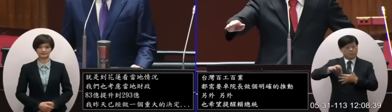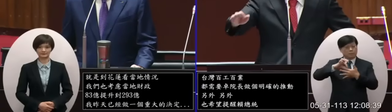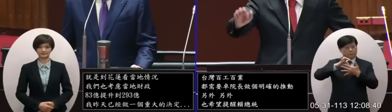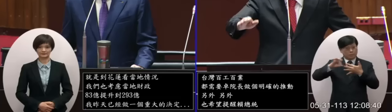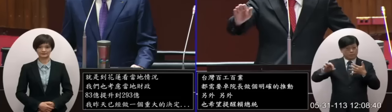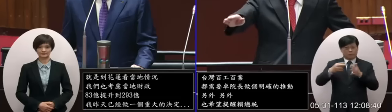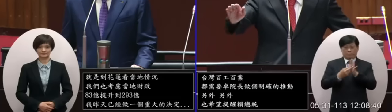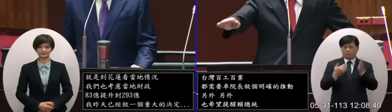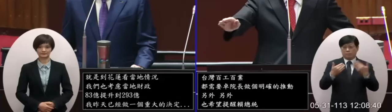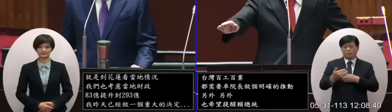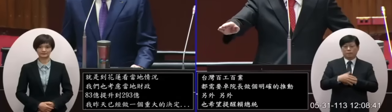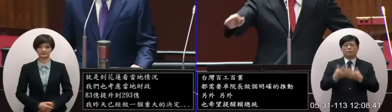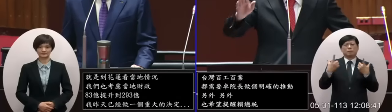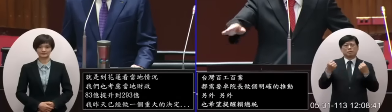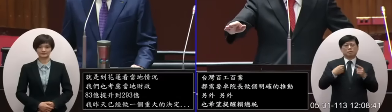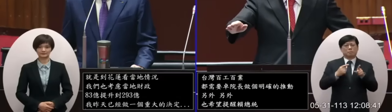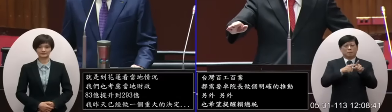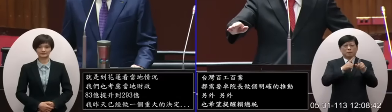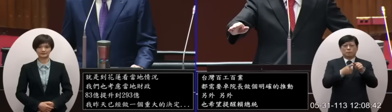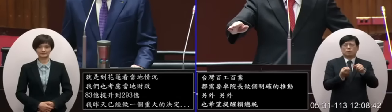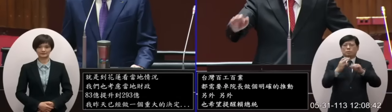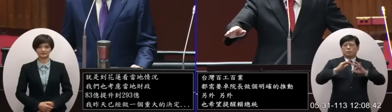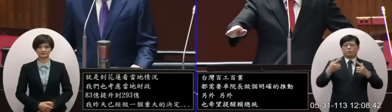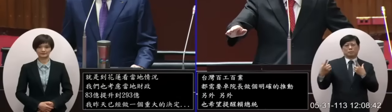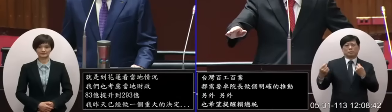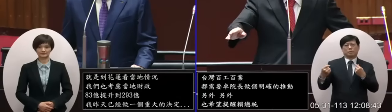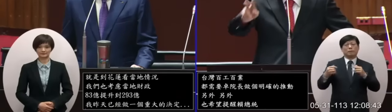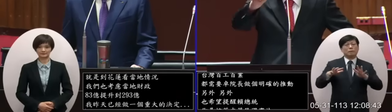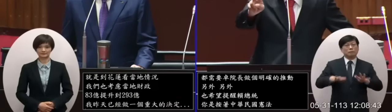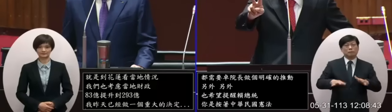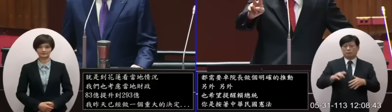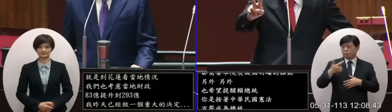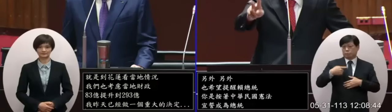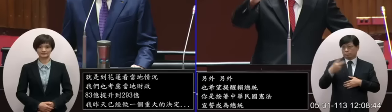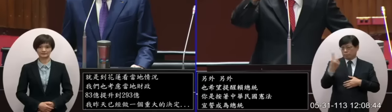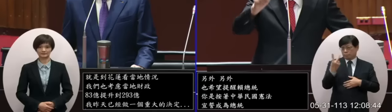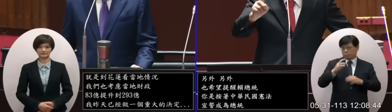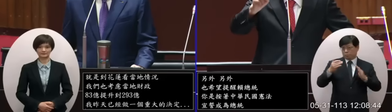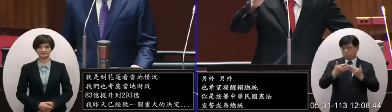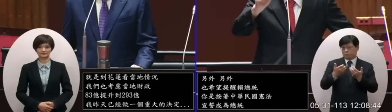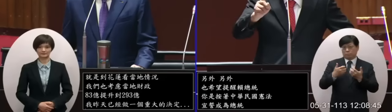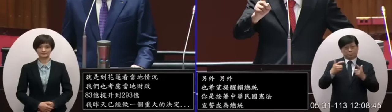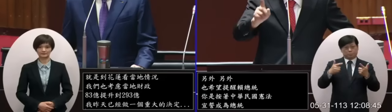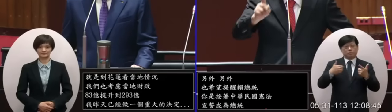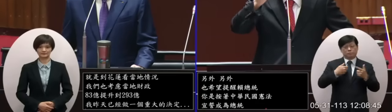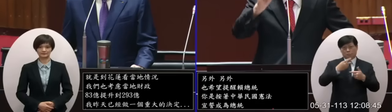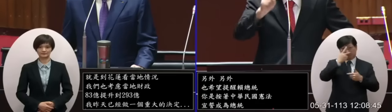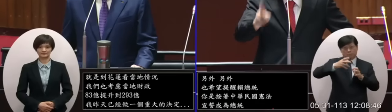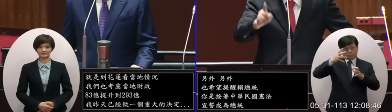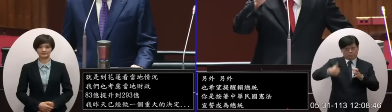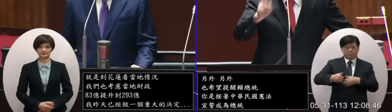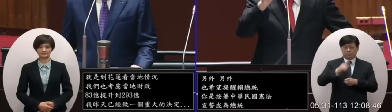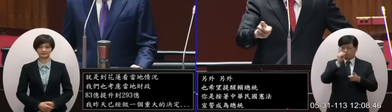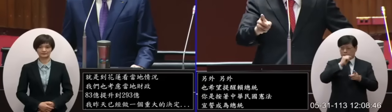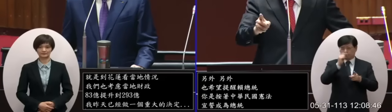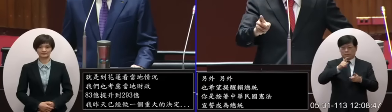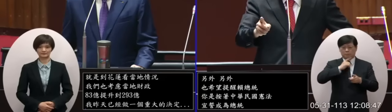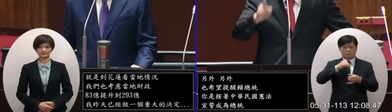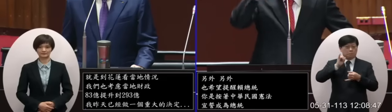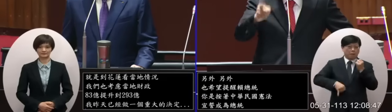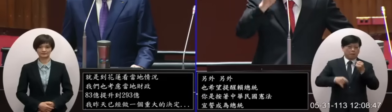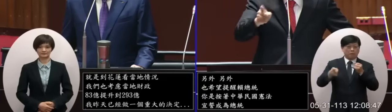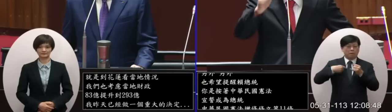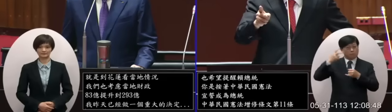楚，两岸同属中华民国，目前不是两个国家，请赖总统不要违背宪